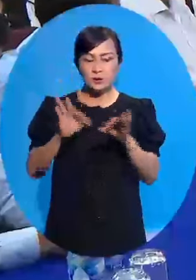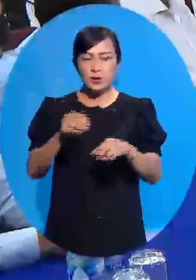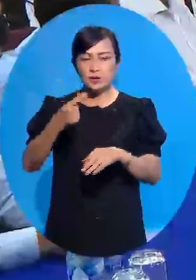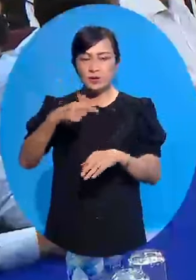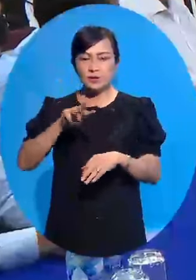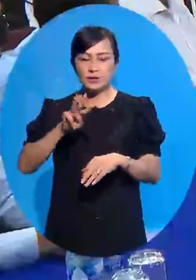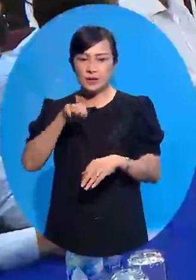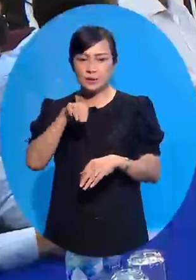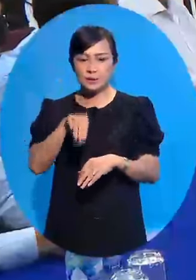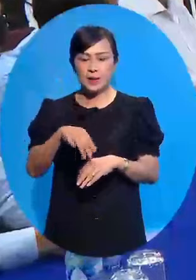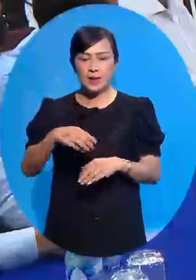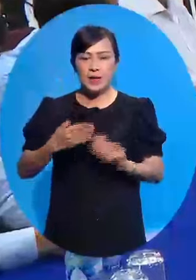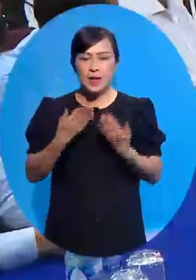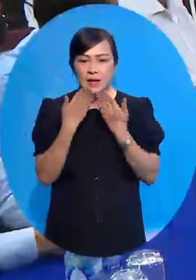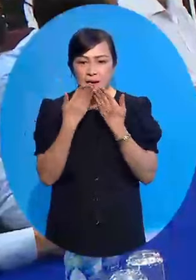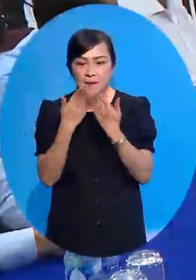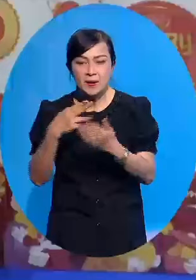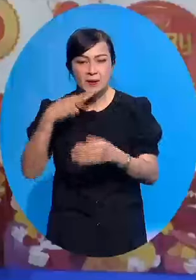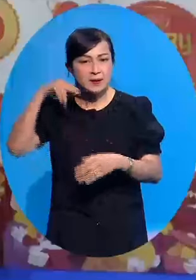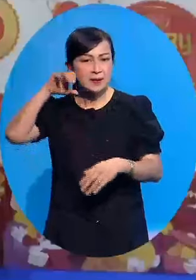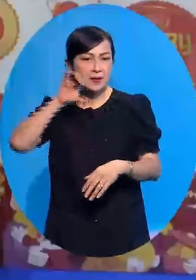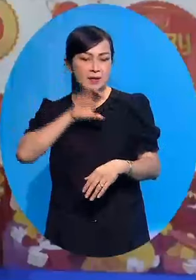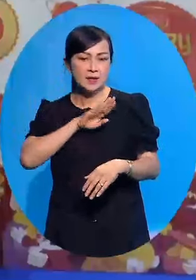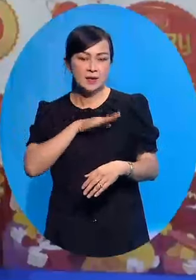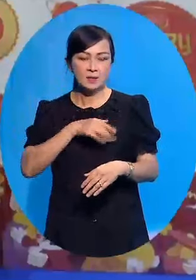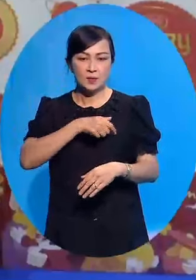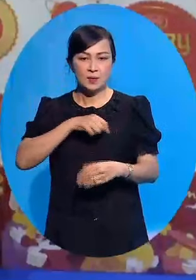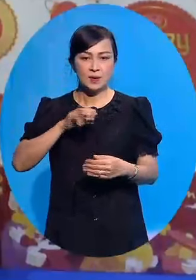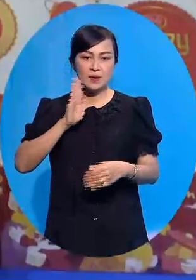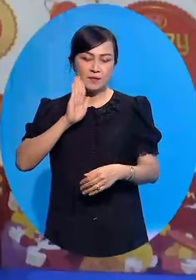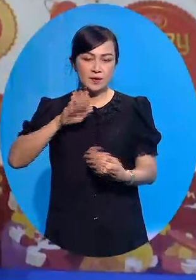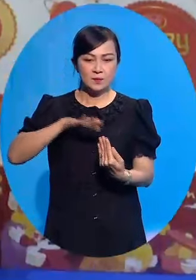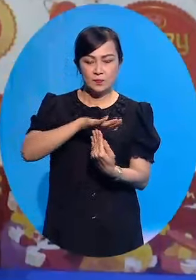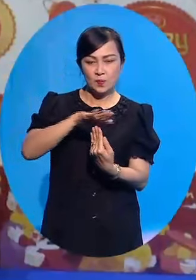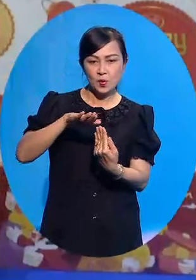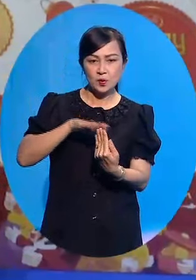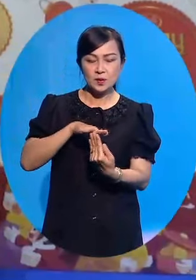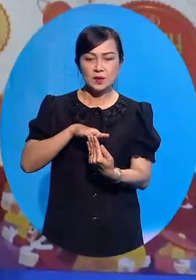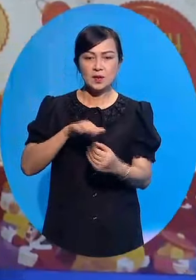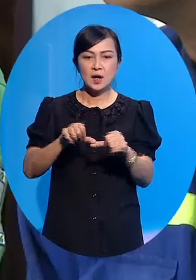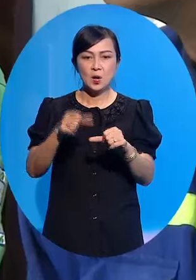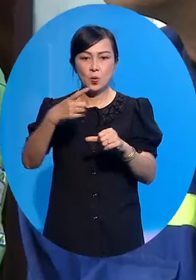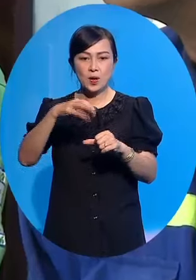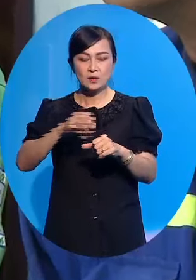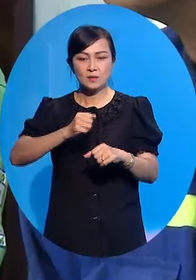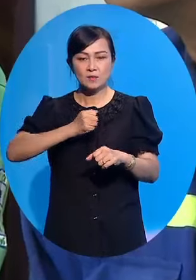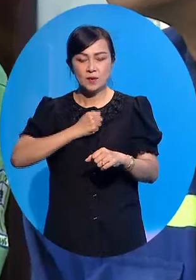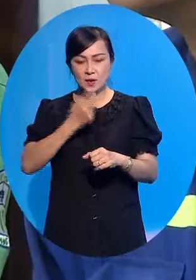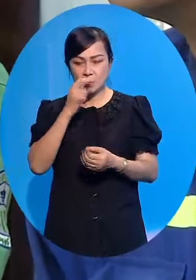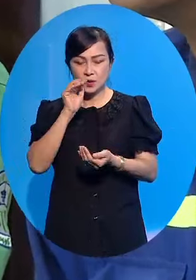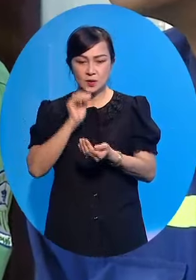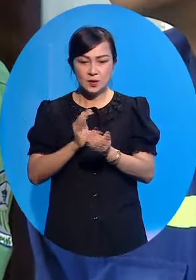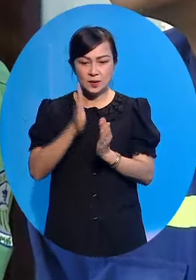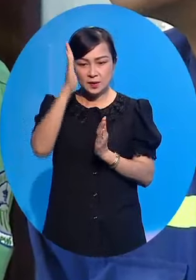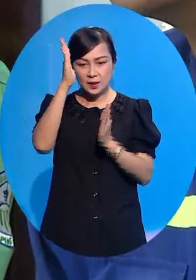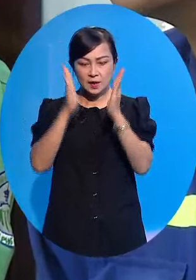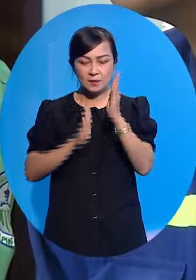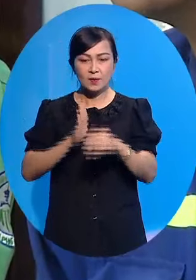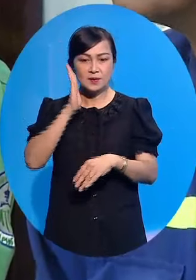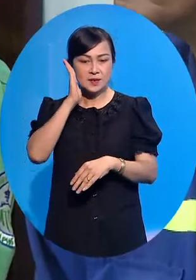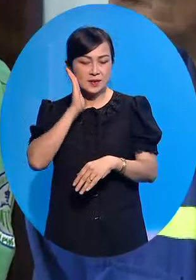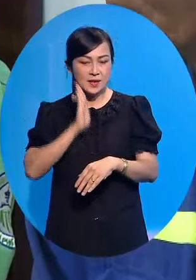Phan Văn Mãi gửi lời cảm ơn đến các anh chị em công nhân vệ sinh môi trường tại trạm trung chuyển Quang Trung đã vất vả để giữ gìn môi trường thành phố luôn